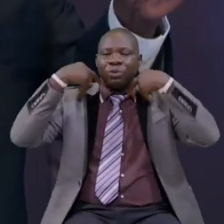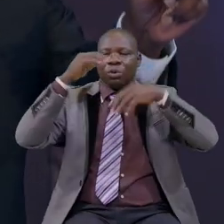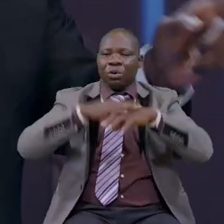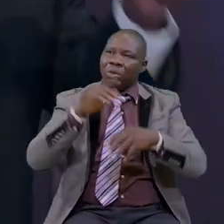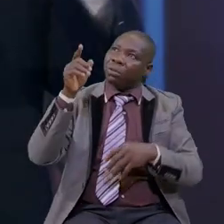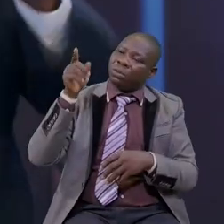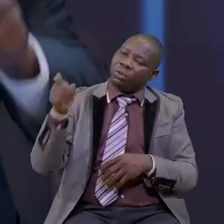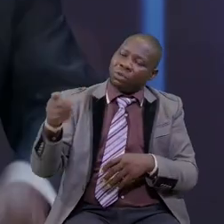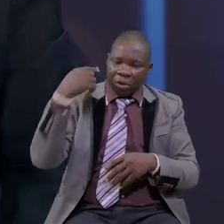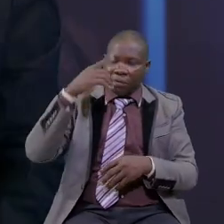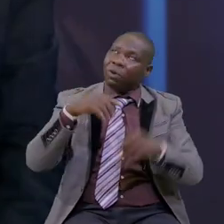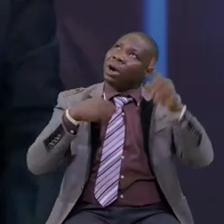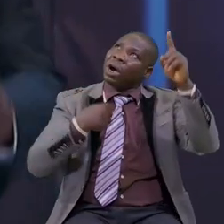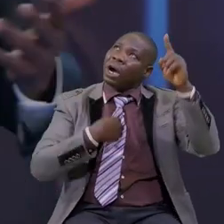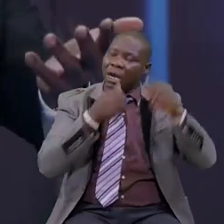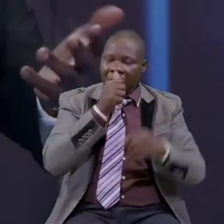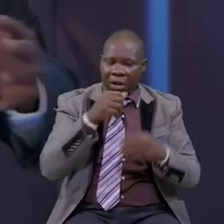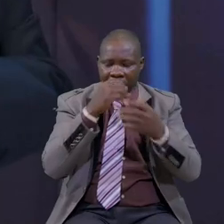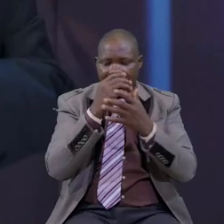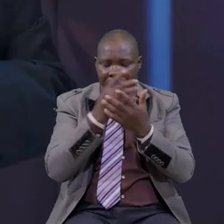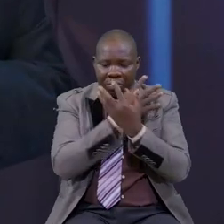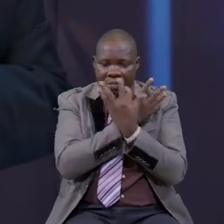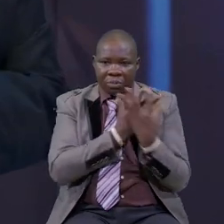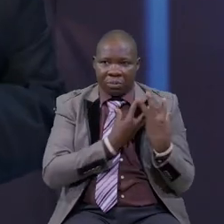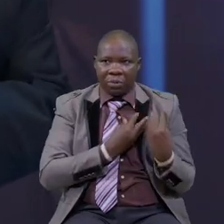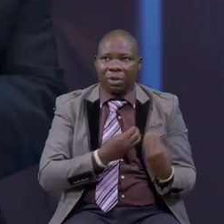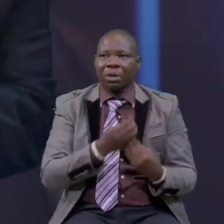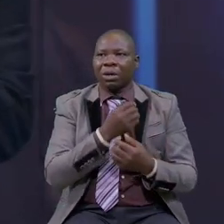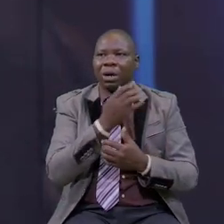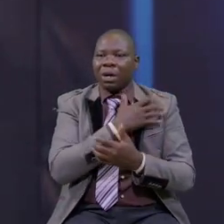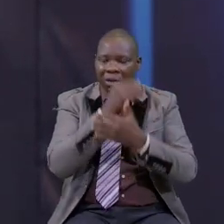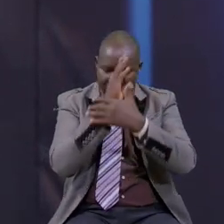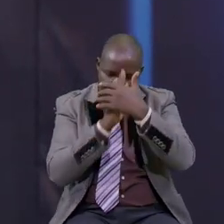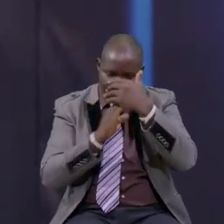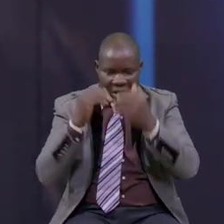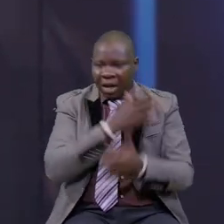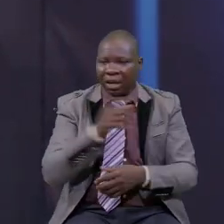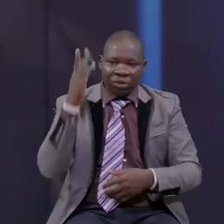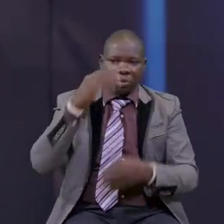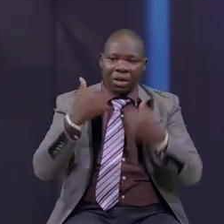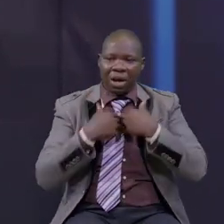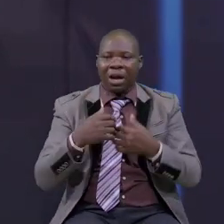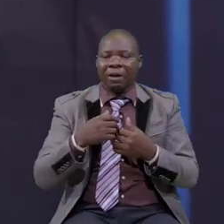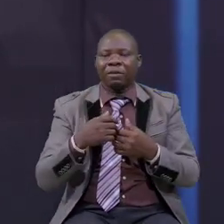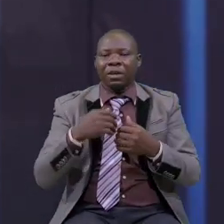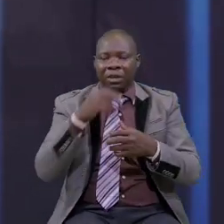vous, car je suis doux et Nous donnons du repos pour vos